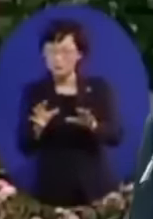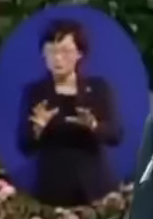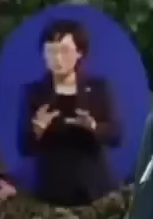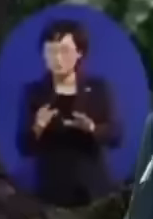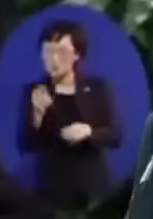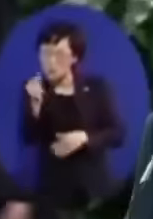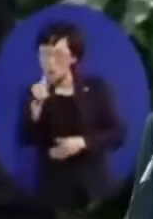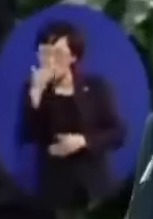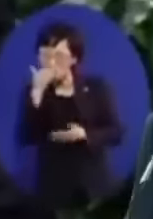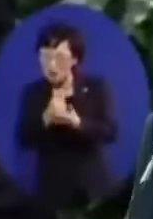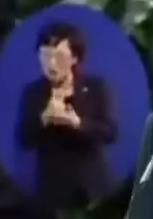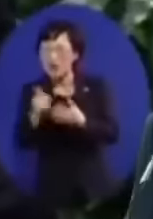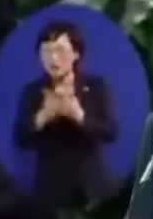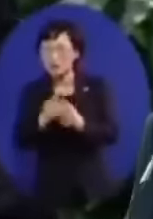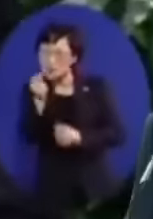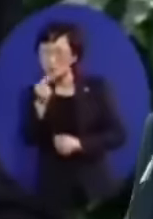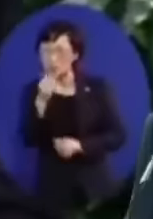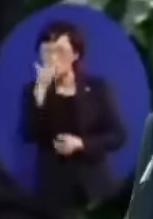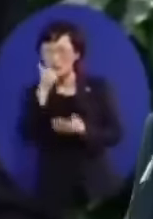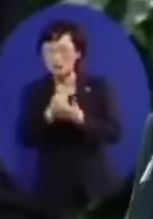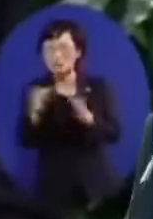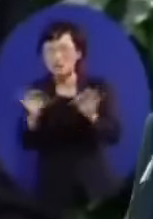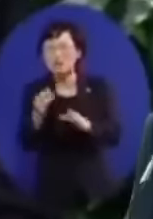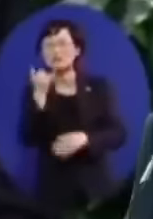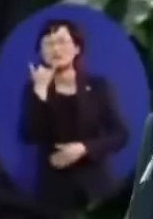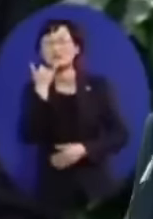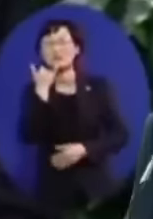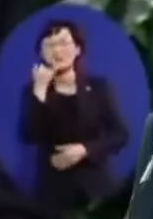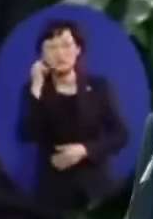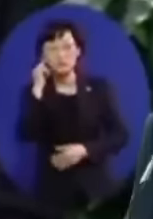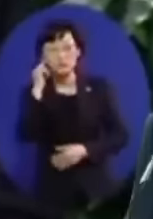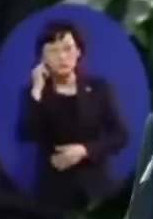범했는데 이 뭐 조그마한 죄인데